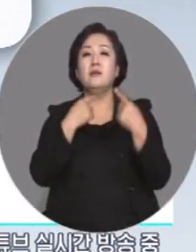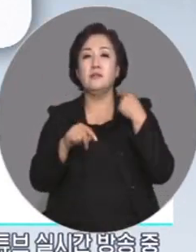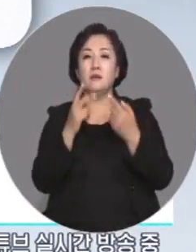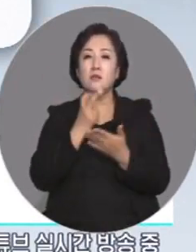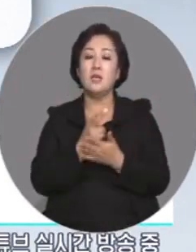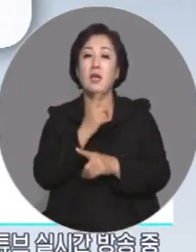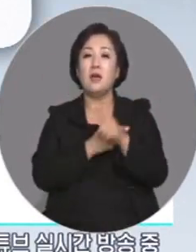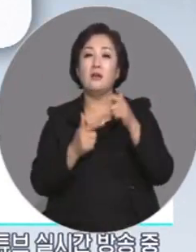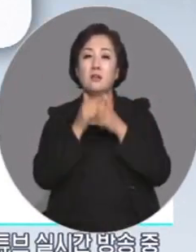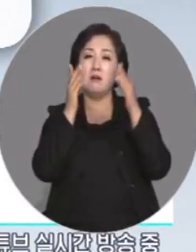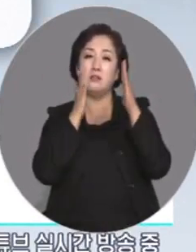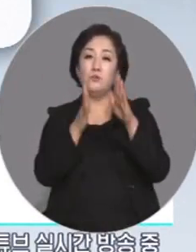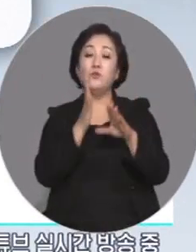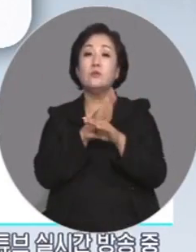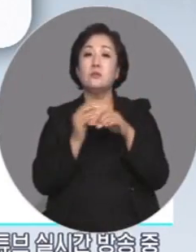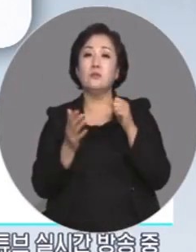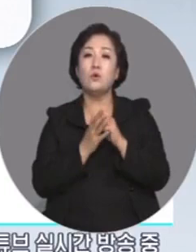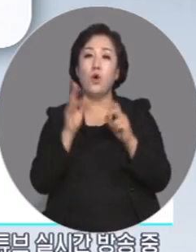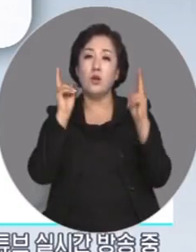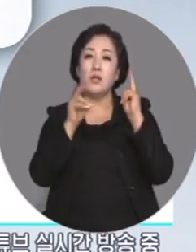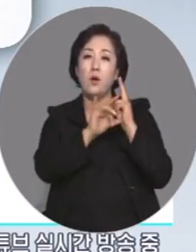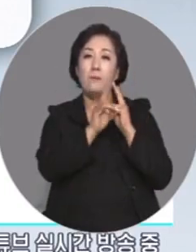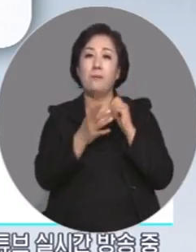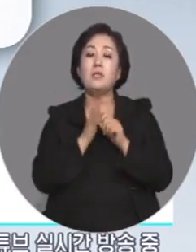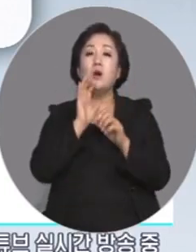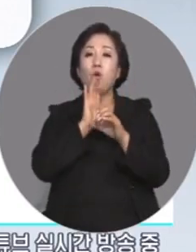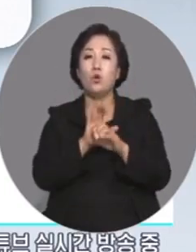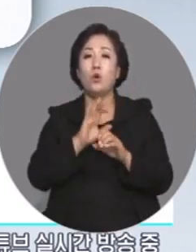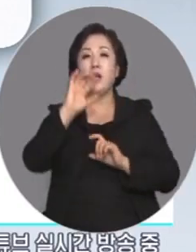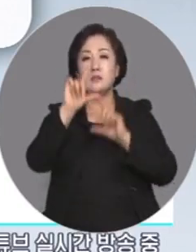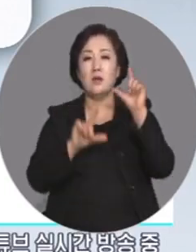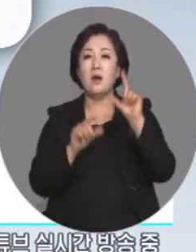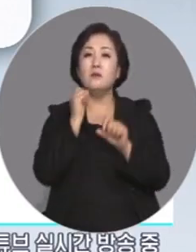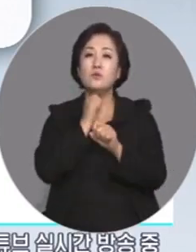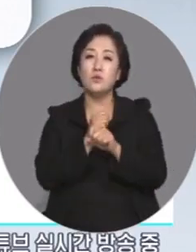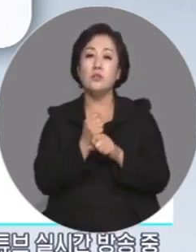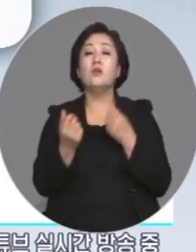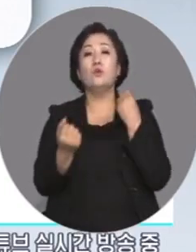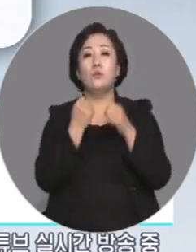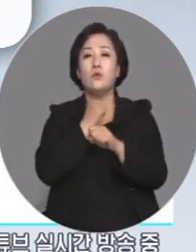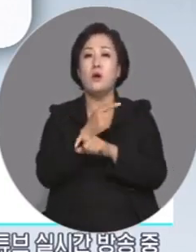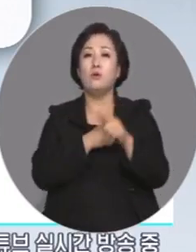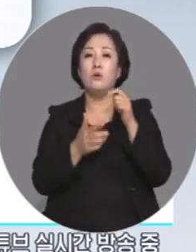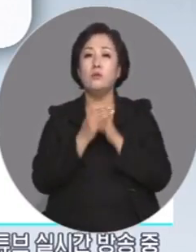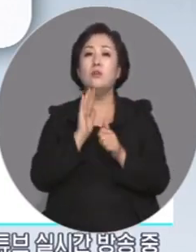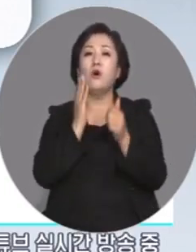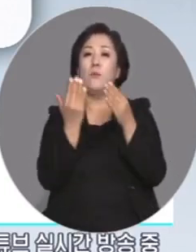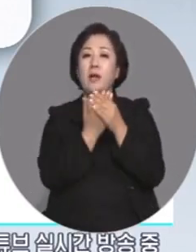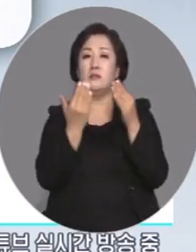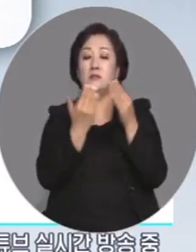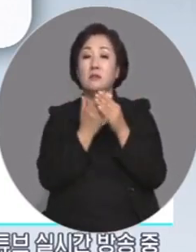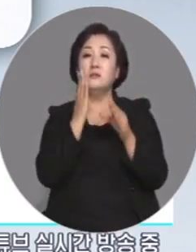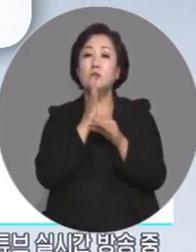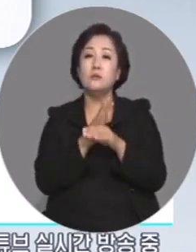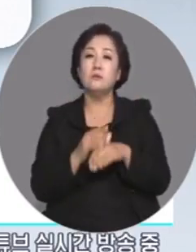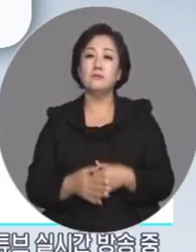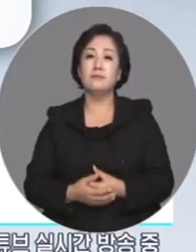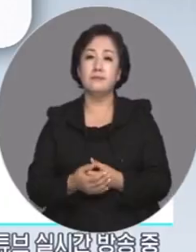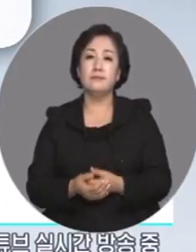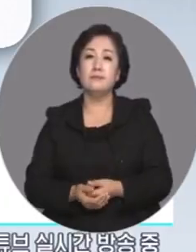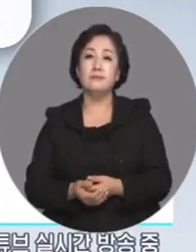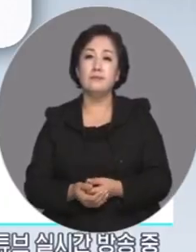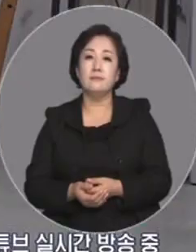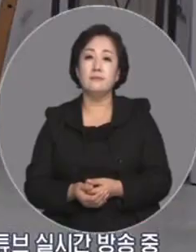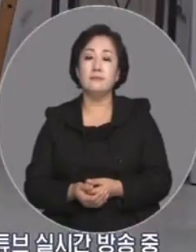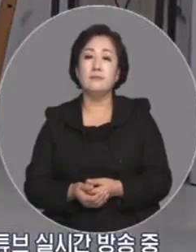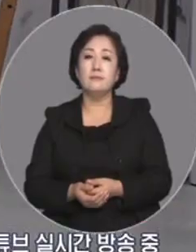끌고 있습니다. 지원을 받은 기업들은 코로나 상황에서도 탄탄한 성과를 거두고 있습니다. 신혜지 기자입니다.